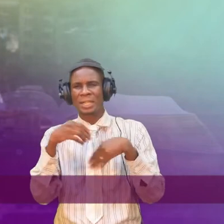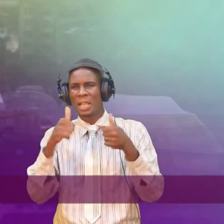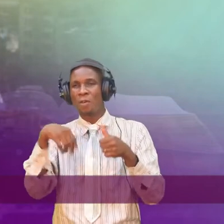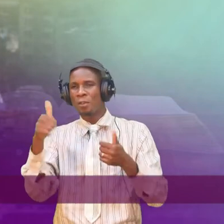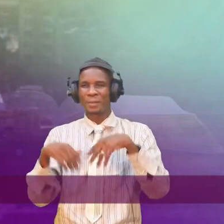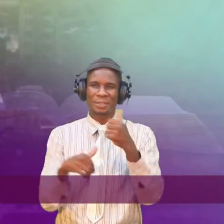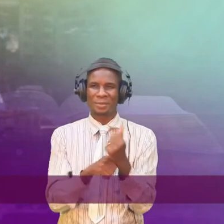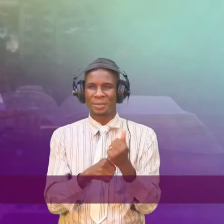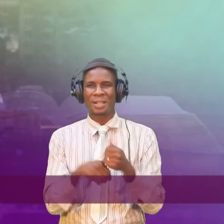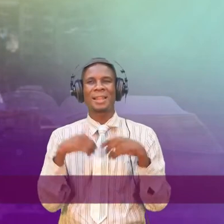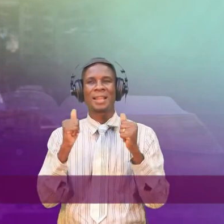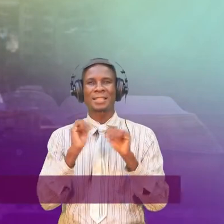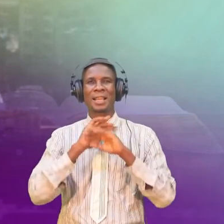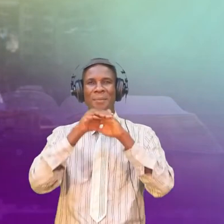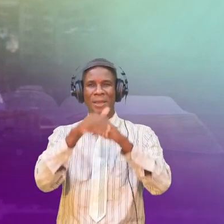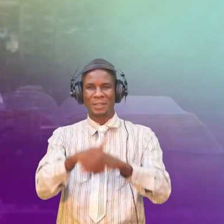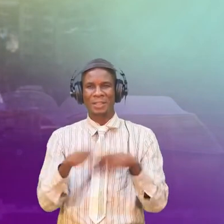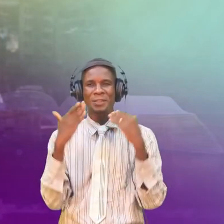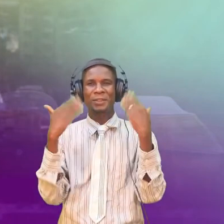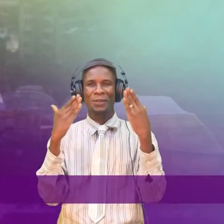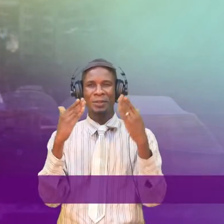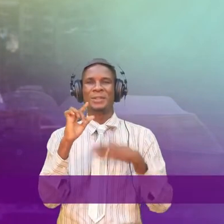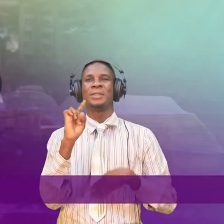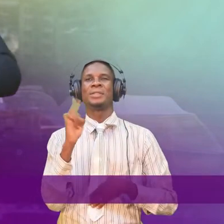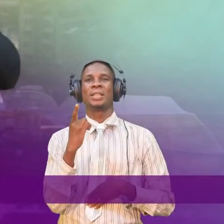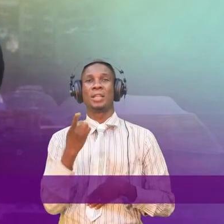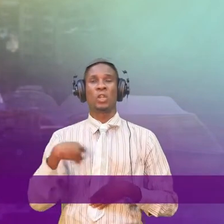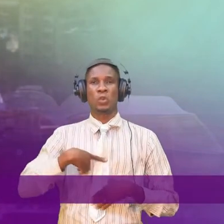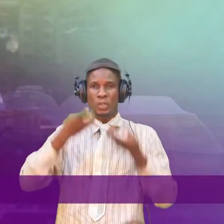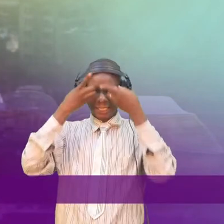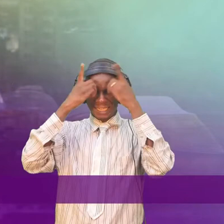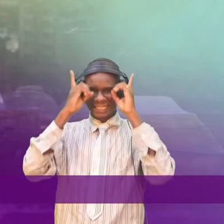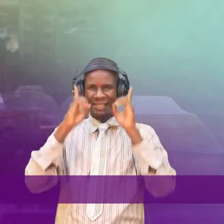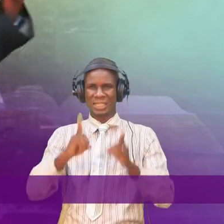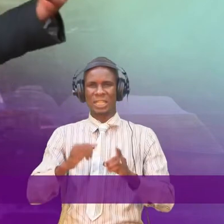Hatuwezi kupana pia wokovu kwa watu wengine. Wokovu utoka kwa Mungu peke yake.